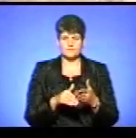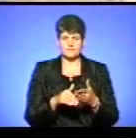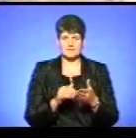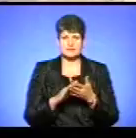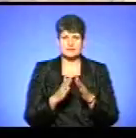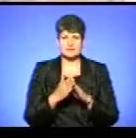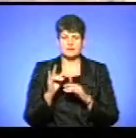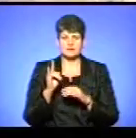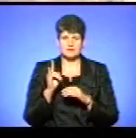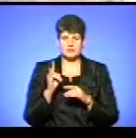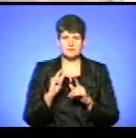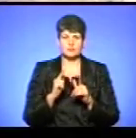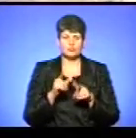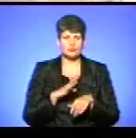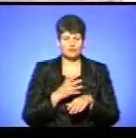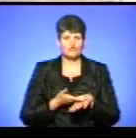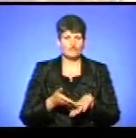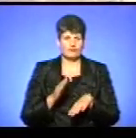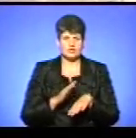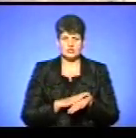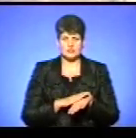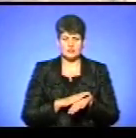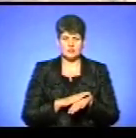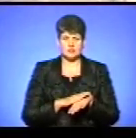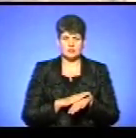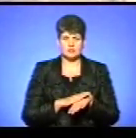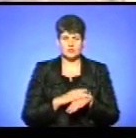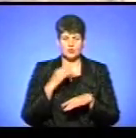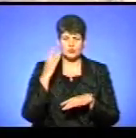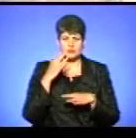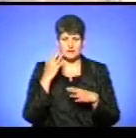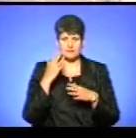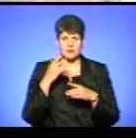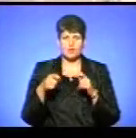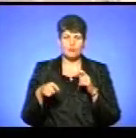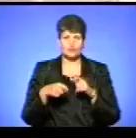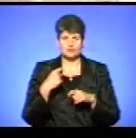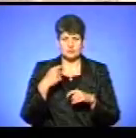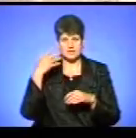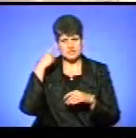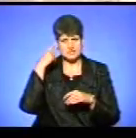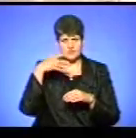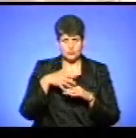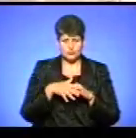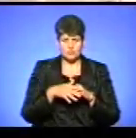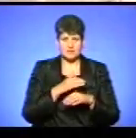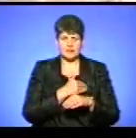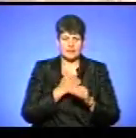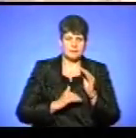Стан дитинки при поступленні був важкий, сонливість, порушення свідомості, підвищення